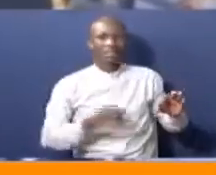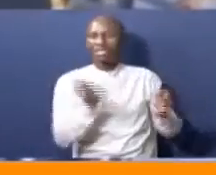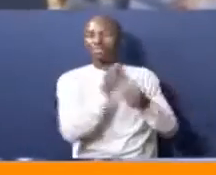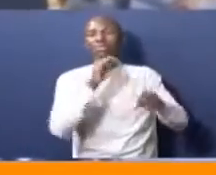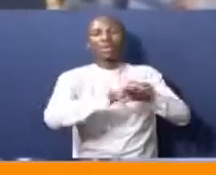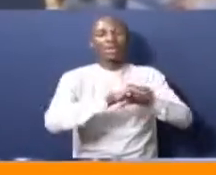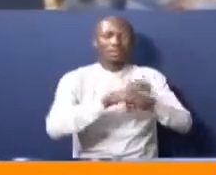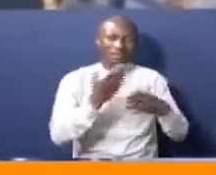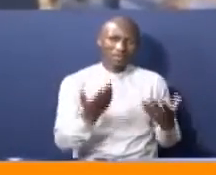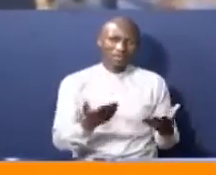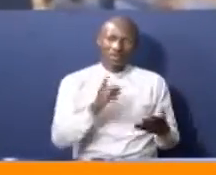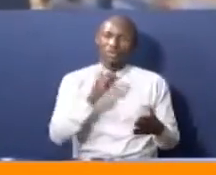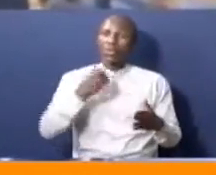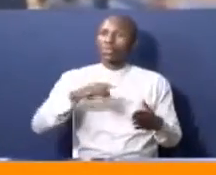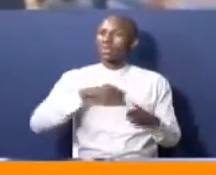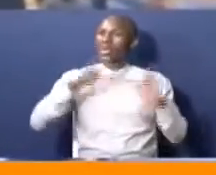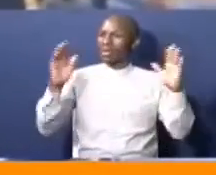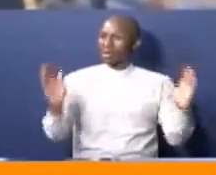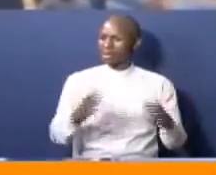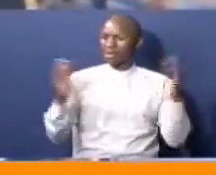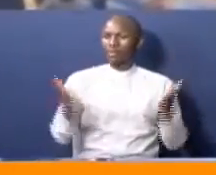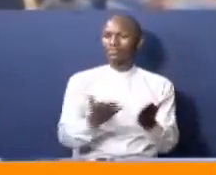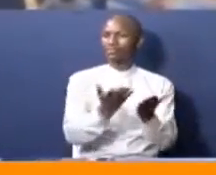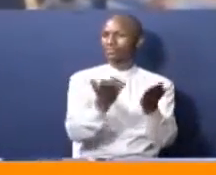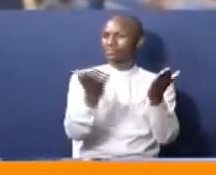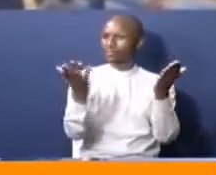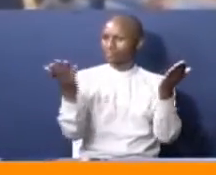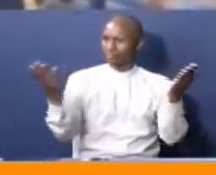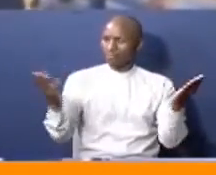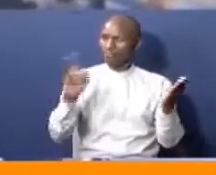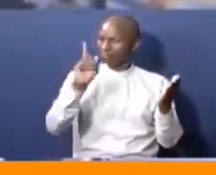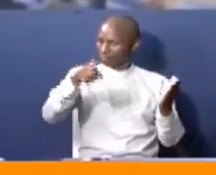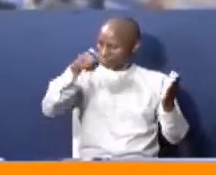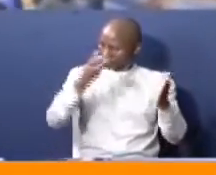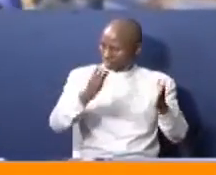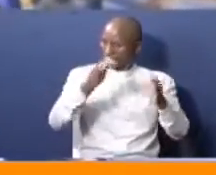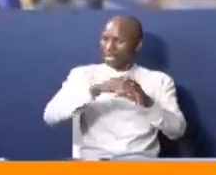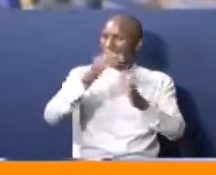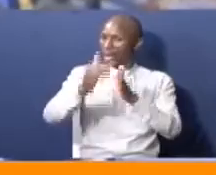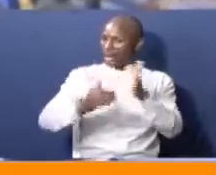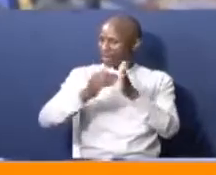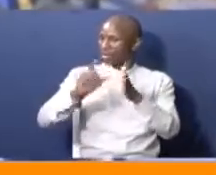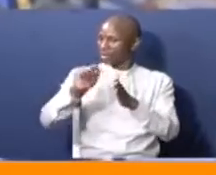kupata. Kwa hivyo tunawahimiza wavuvi wa Naivasha.